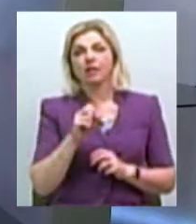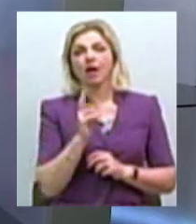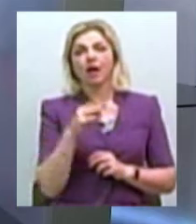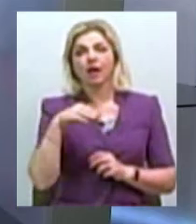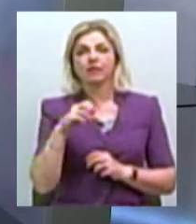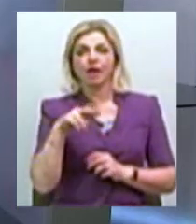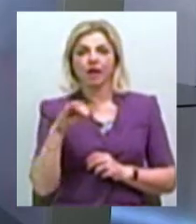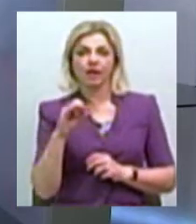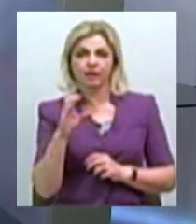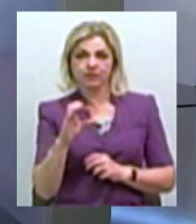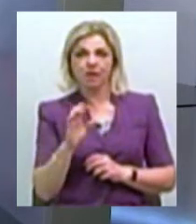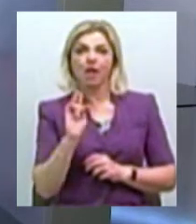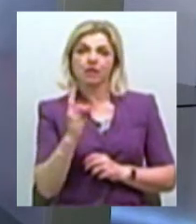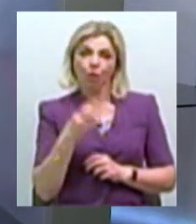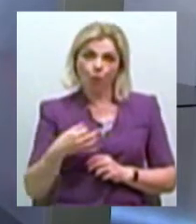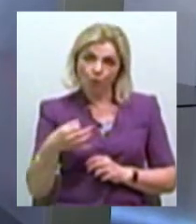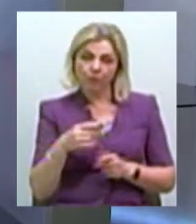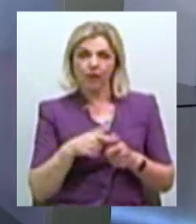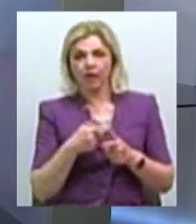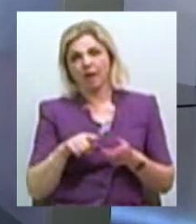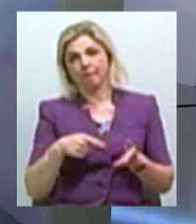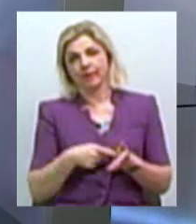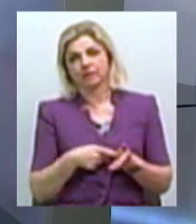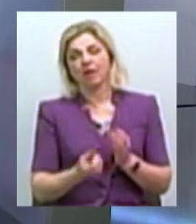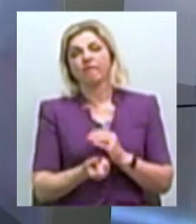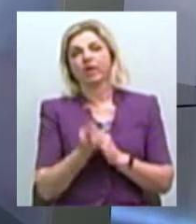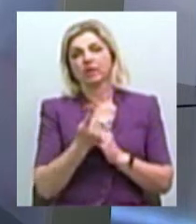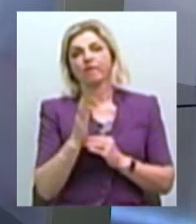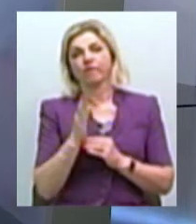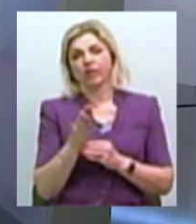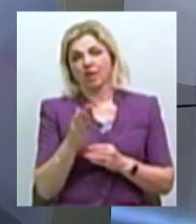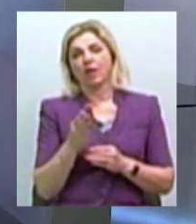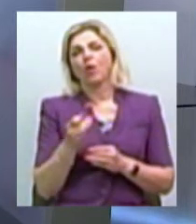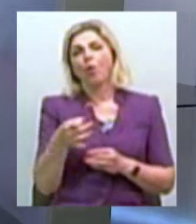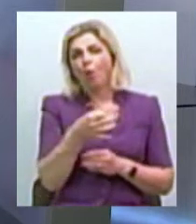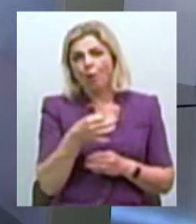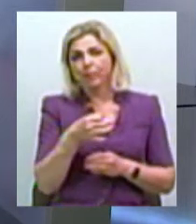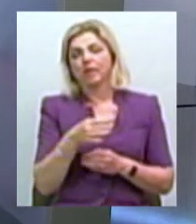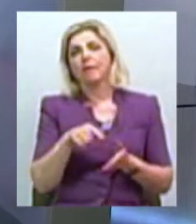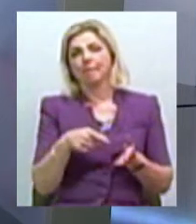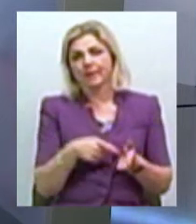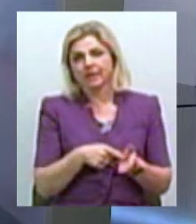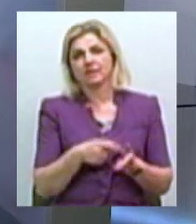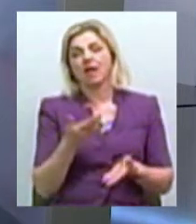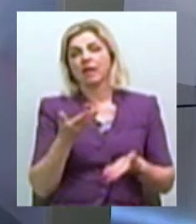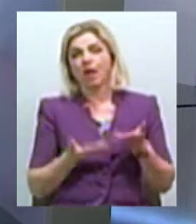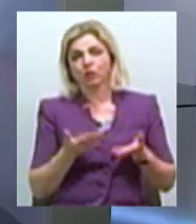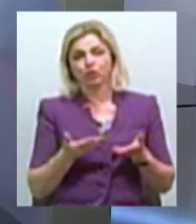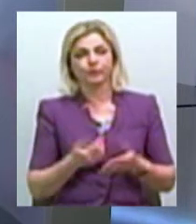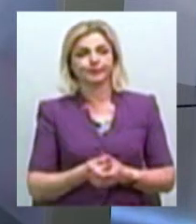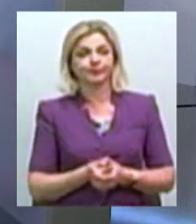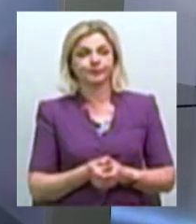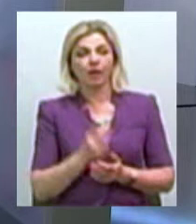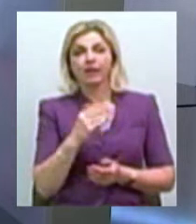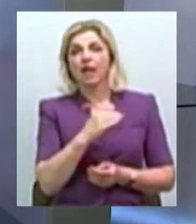в області чи в місті взагалі виникають ці спори на… І в області, і в місті, якщо на